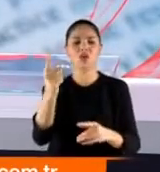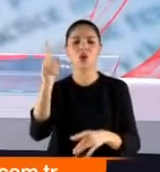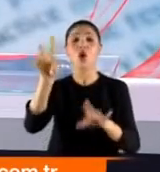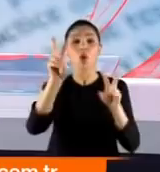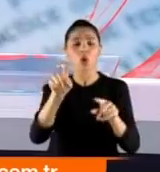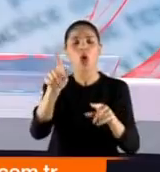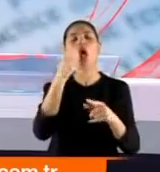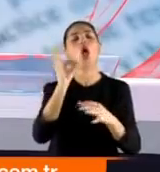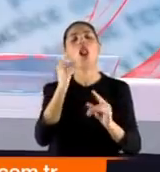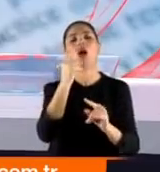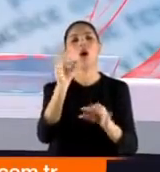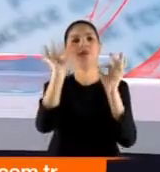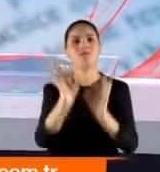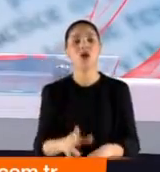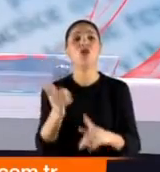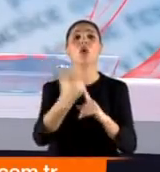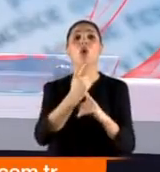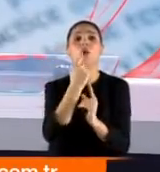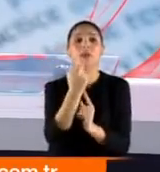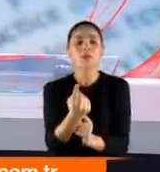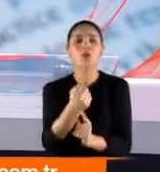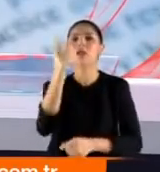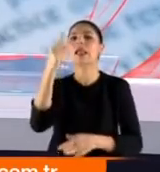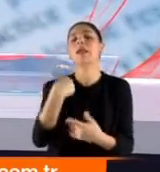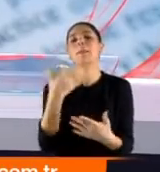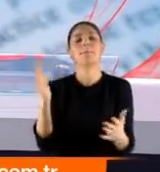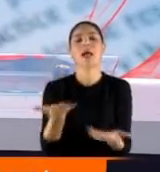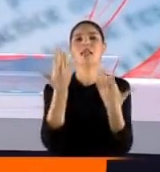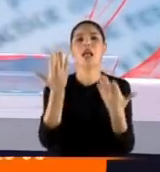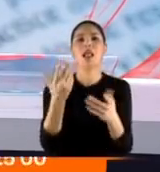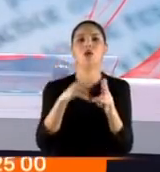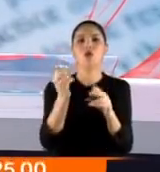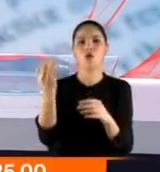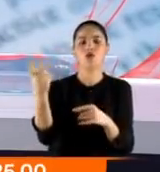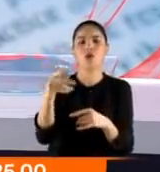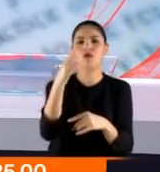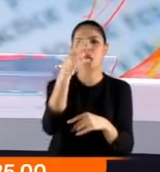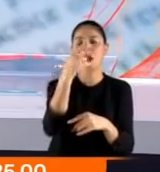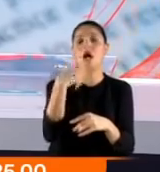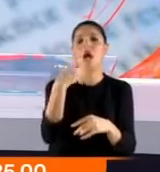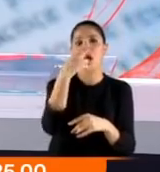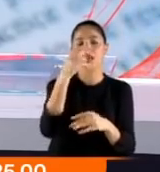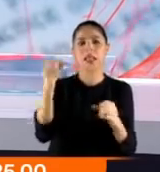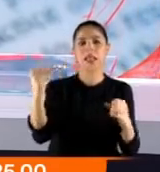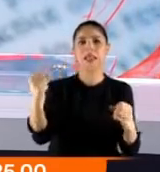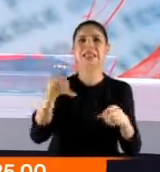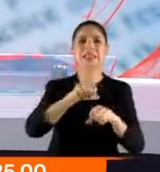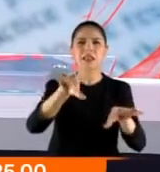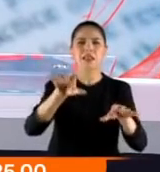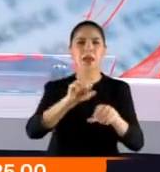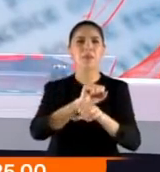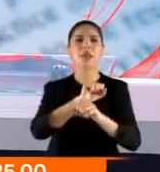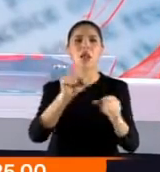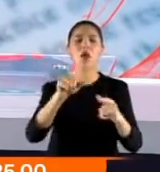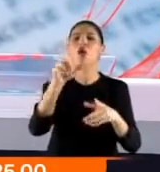mesele de orada galiba. Korunalım diyoruz ama diyelim ki virüs bir şekilde bağışıklık sisteminizi aştı. Ya da öyle